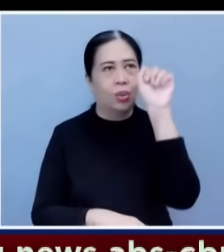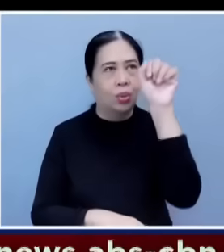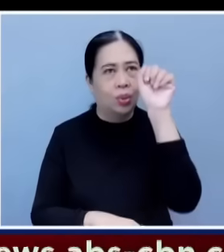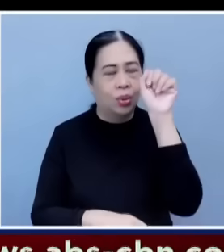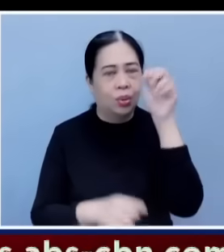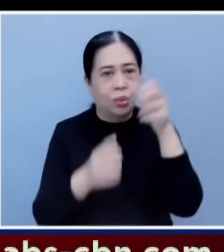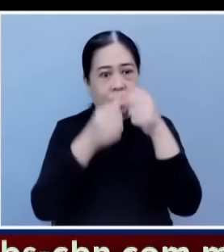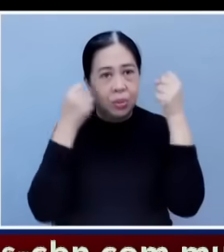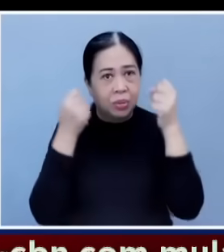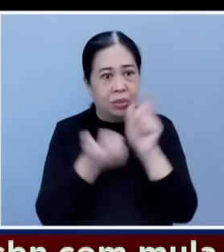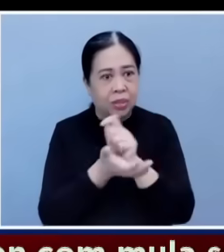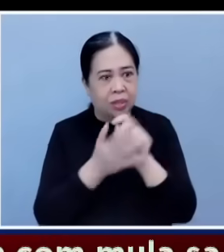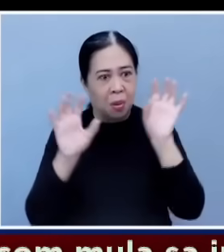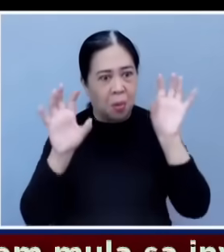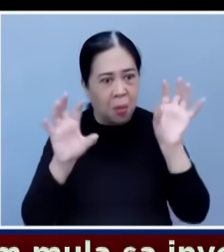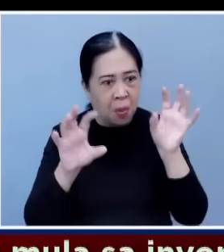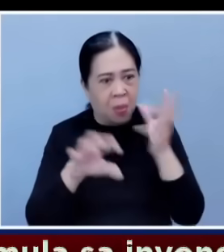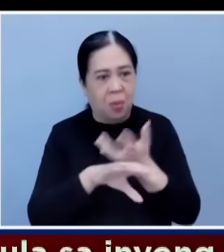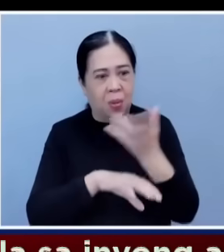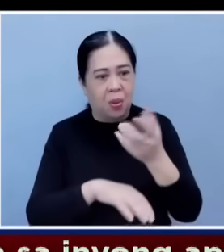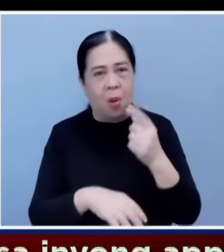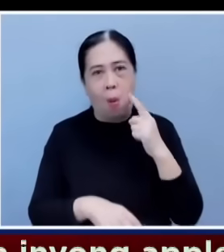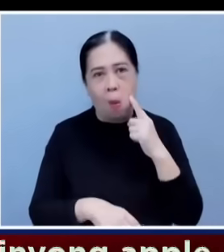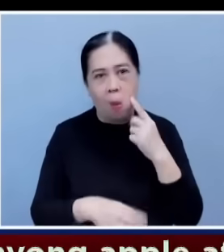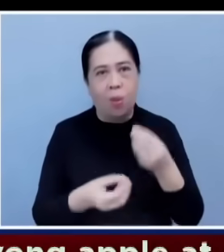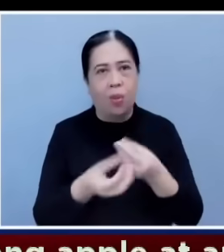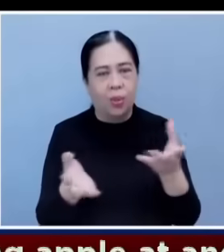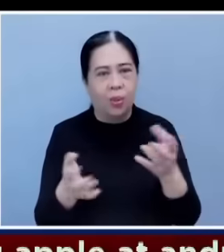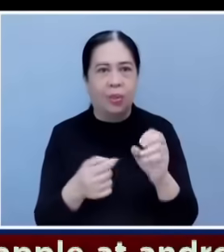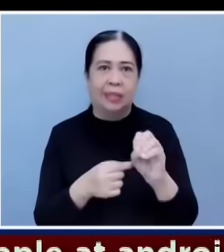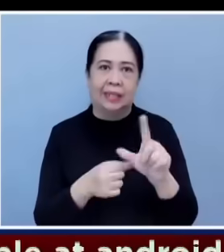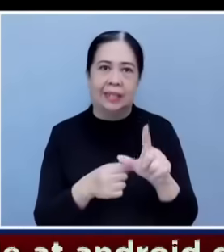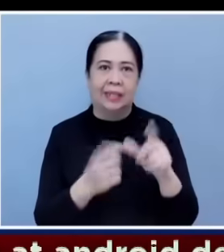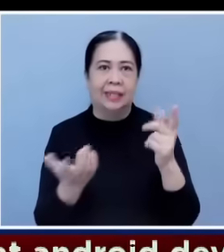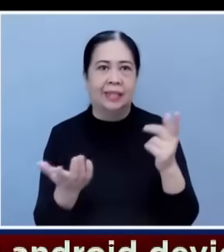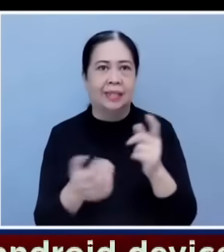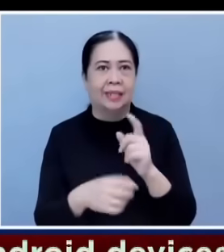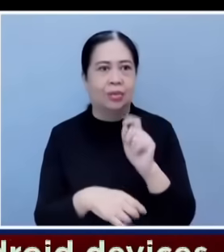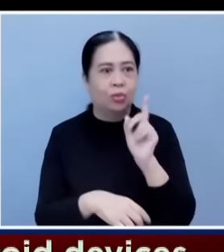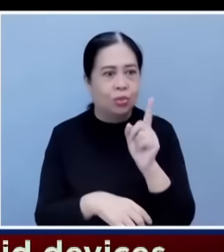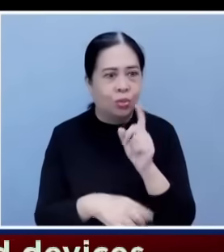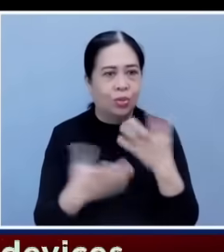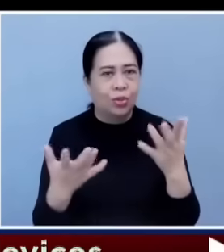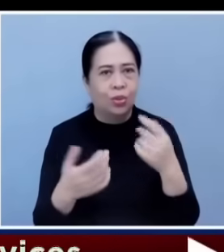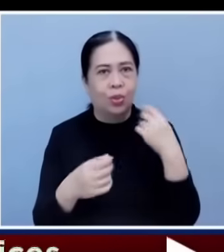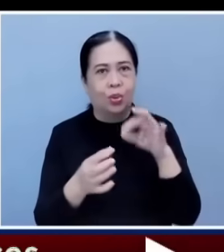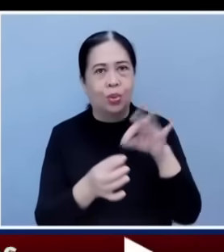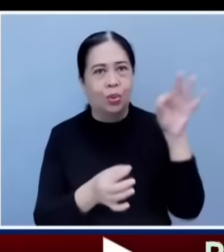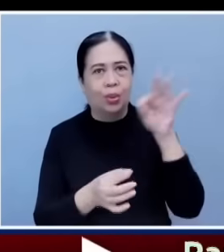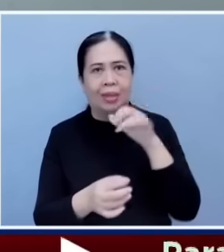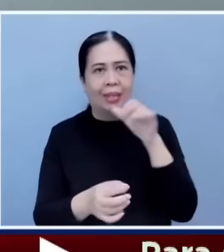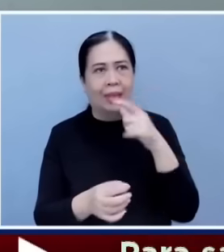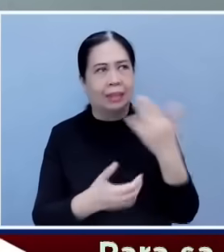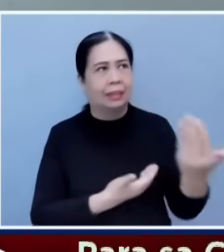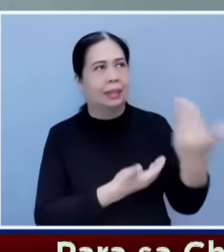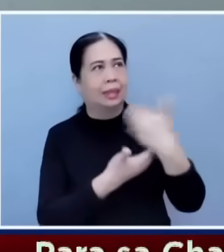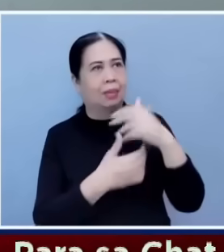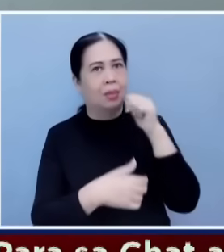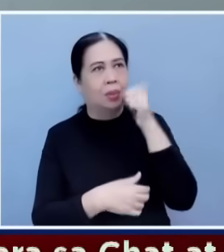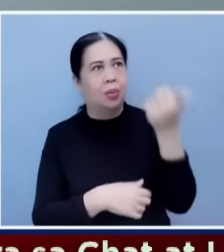kung hindi, tatakutin namin kayo. Originally, para takutin ang mga multo at hindi sila dumating